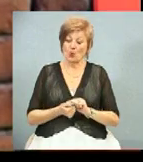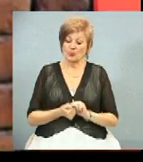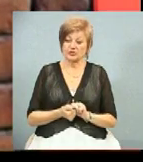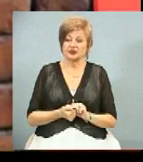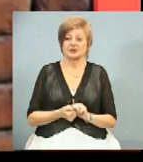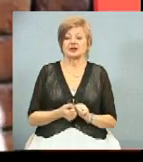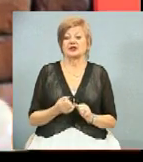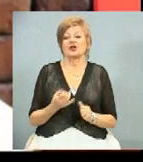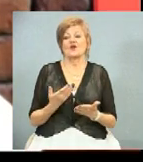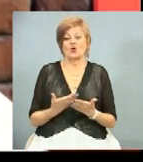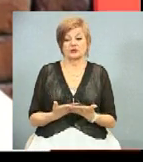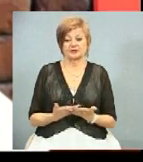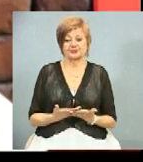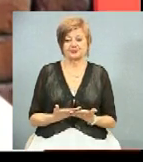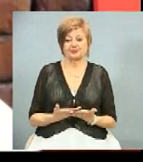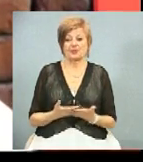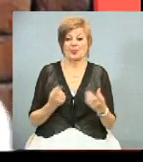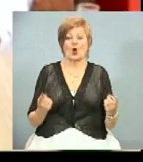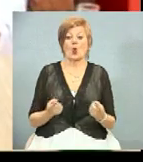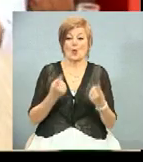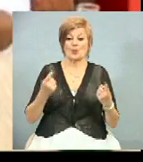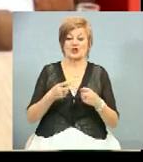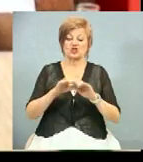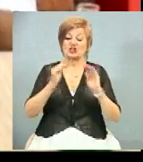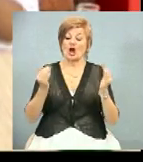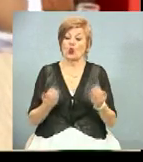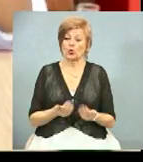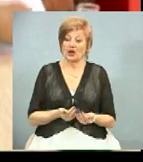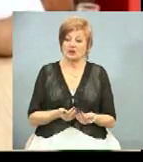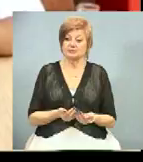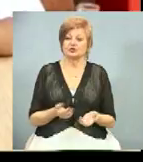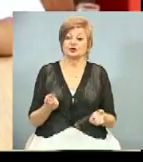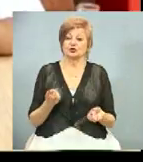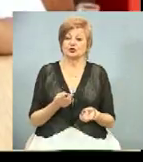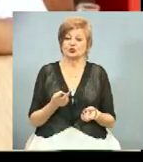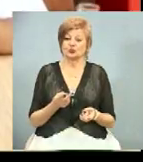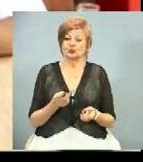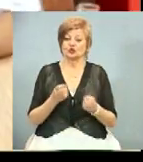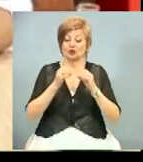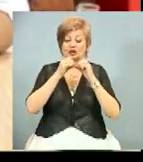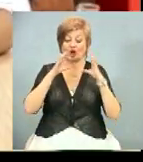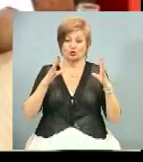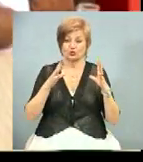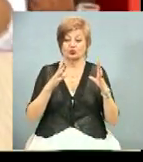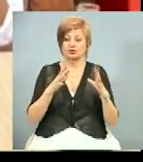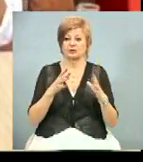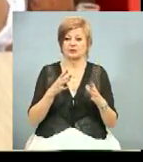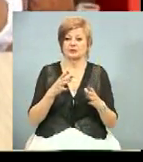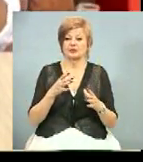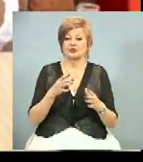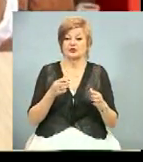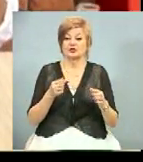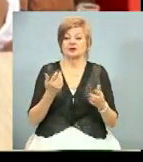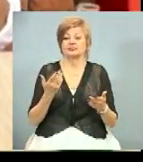І ось звичайна кулька, і треба її надмухати так, щоб її діаметр